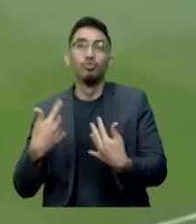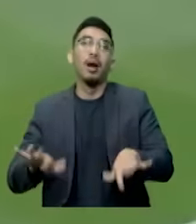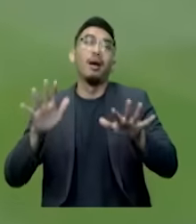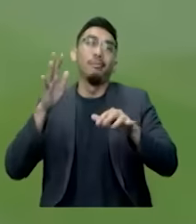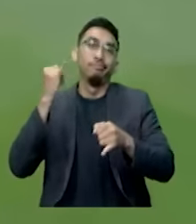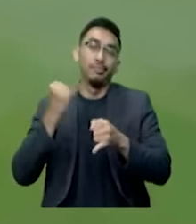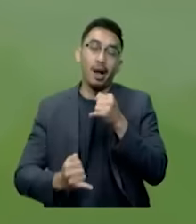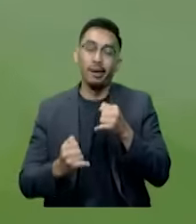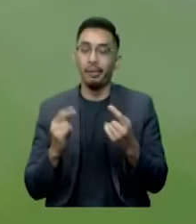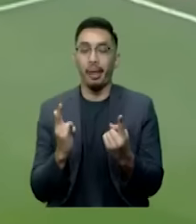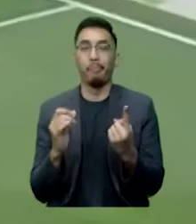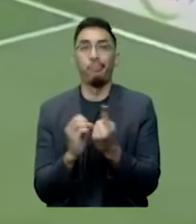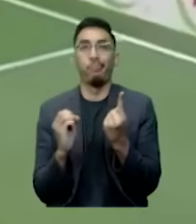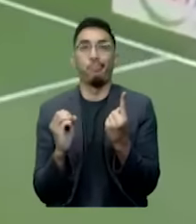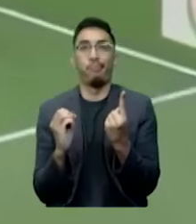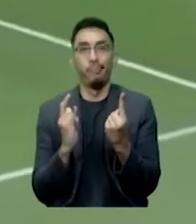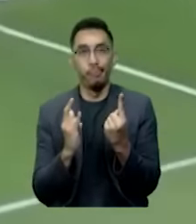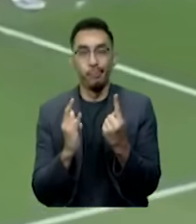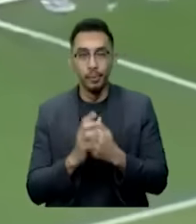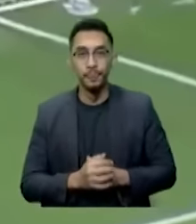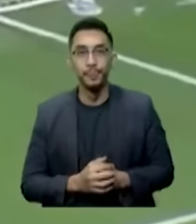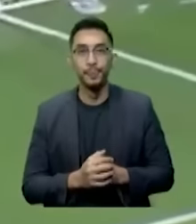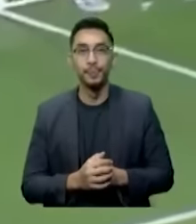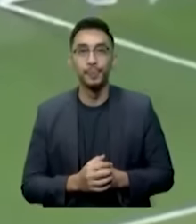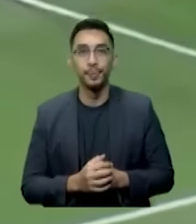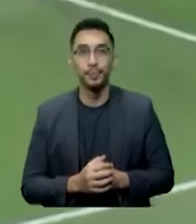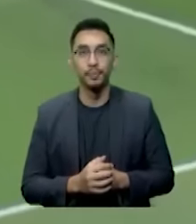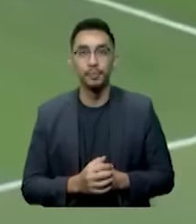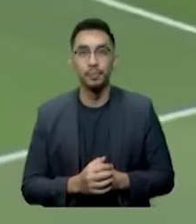berubah. Asnawi Mangkualam,